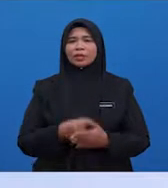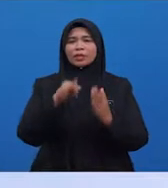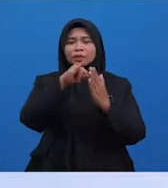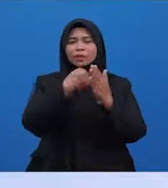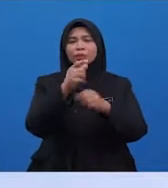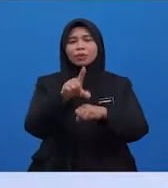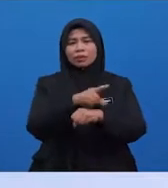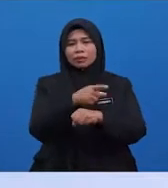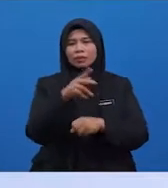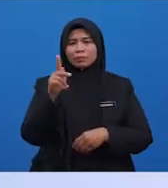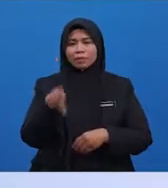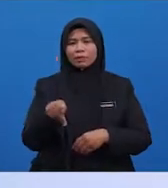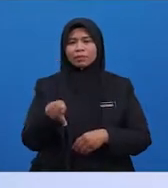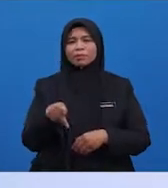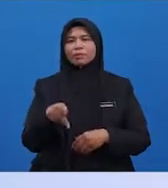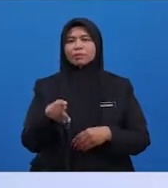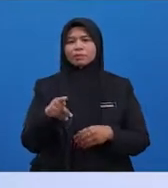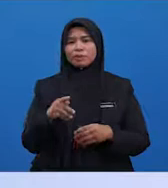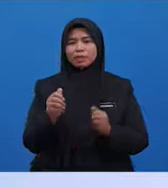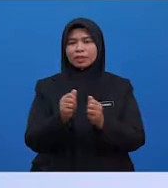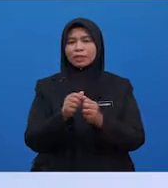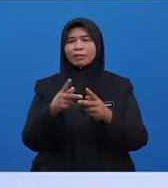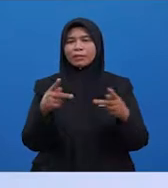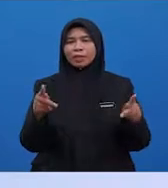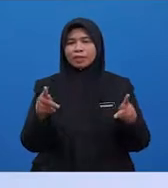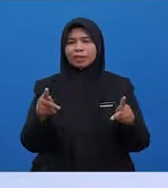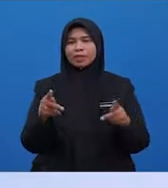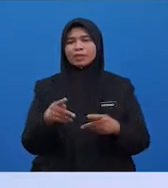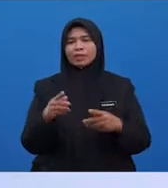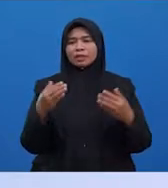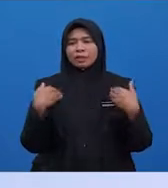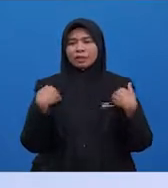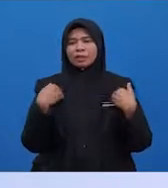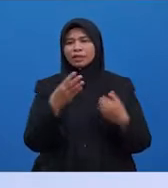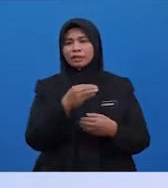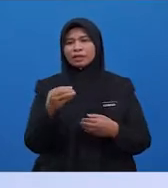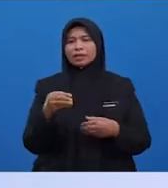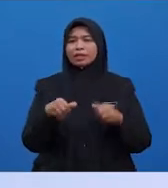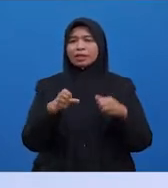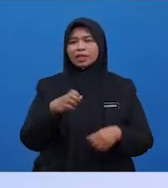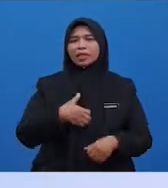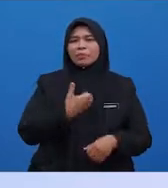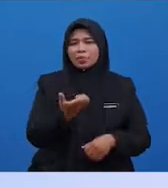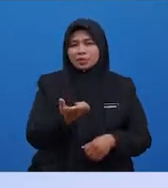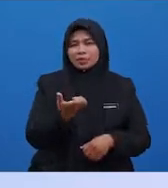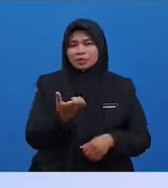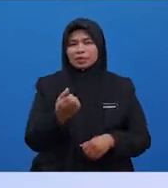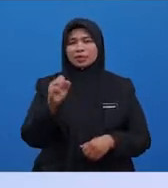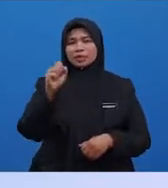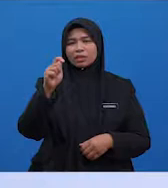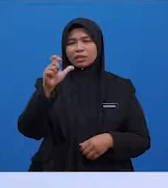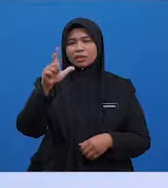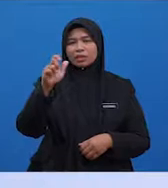Jurulatih perlulah mengadaptasi dengan pelbagai keadaan dan kestabilan emosi para